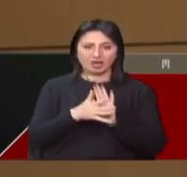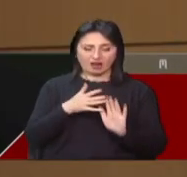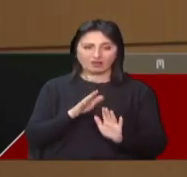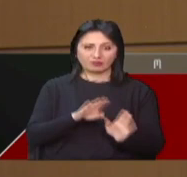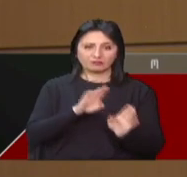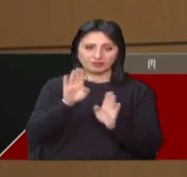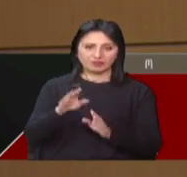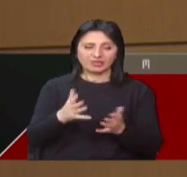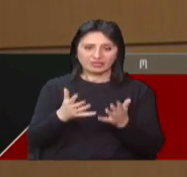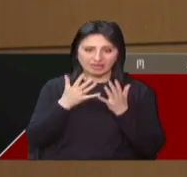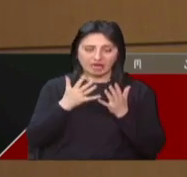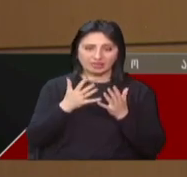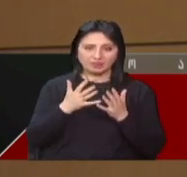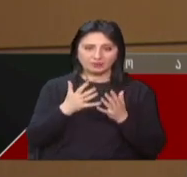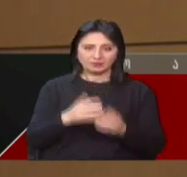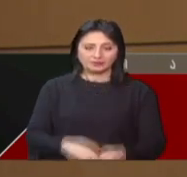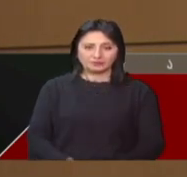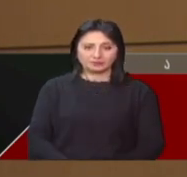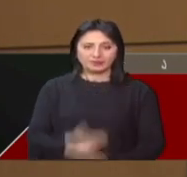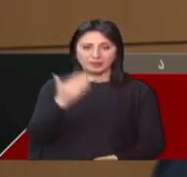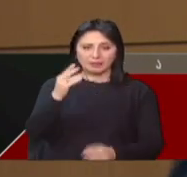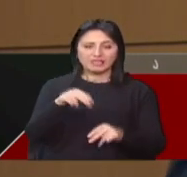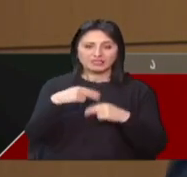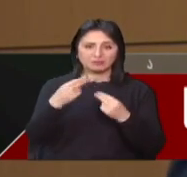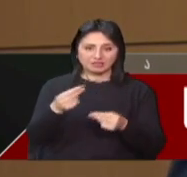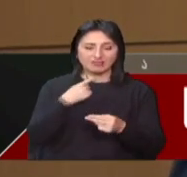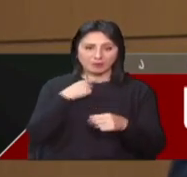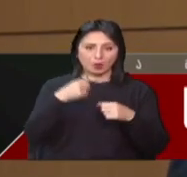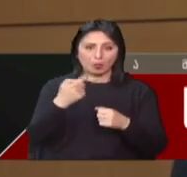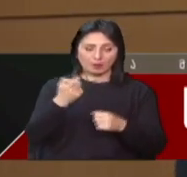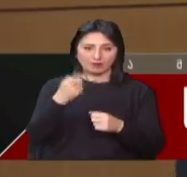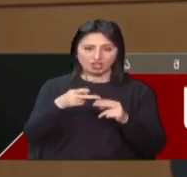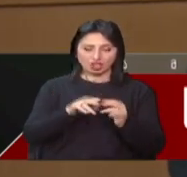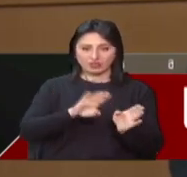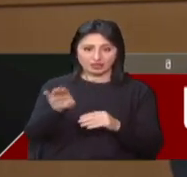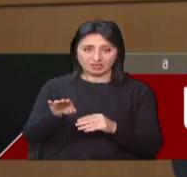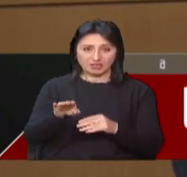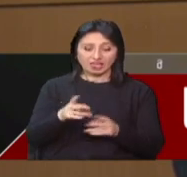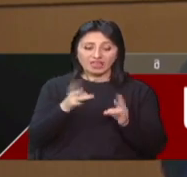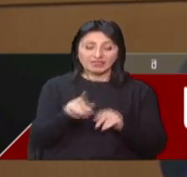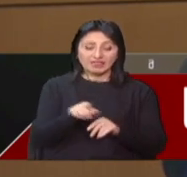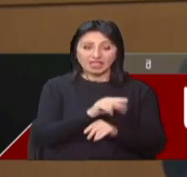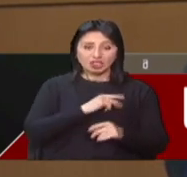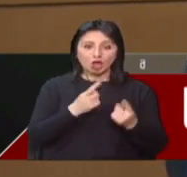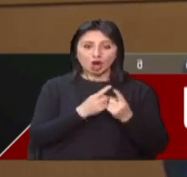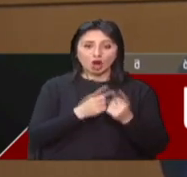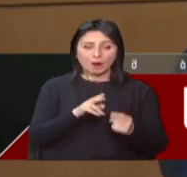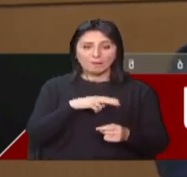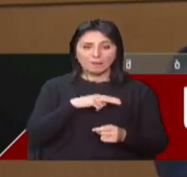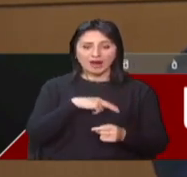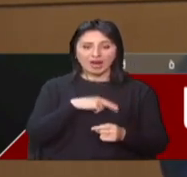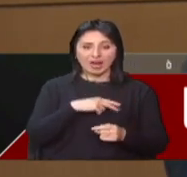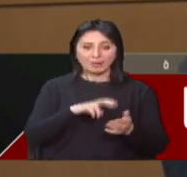და ცხადია, ხმას მივცემთ მის უფლებამოსილების შეწყვეტას. დანარჩენი კოლეგების ვერ